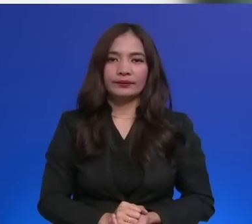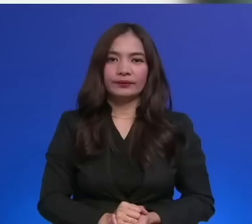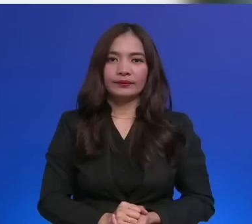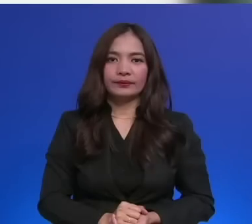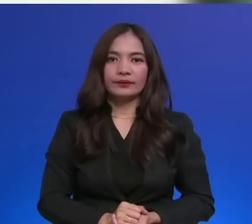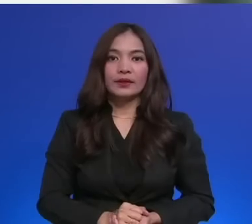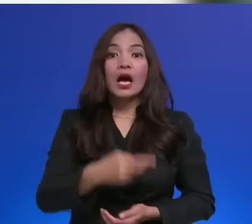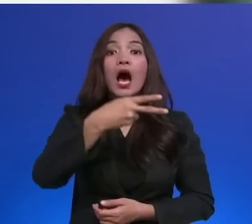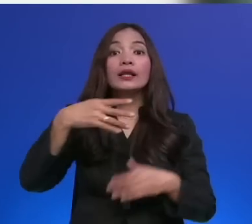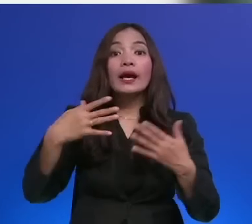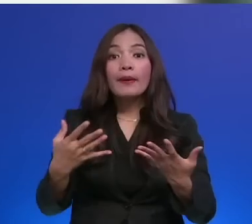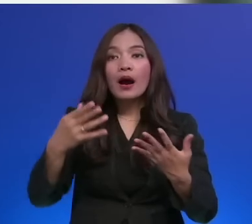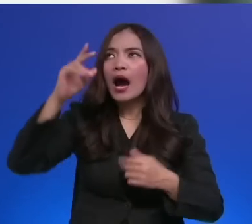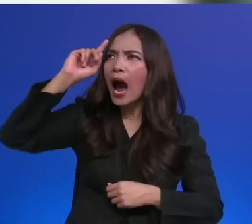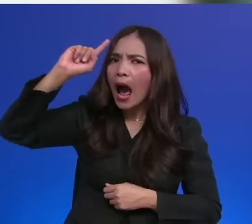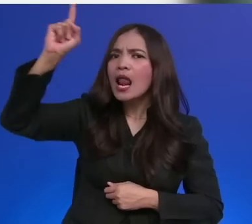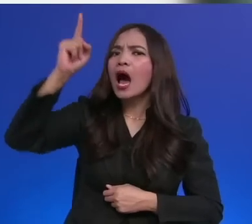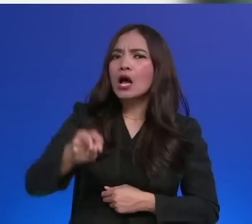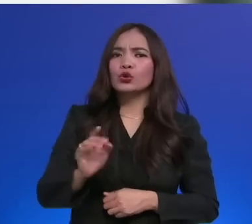Itu artinya Allah harus terlibat.